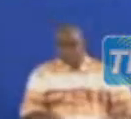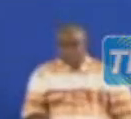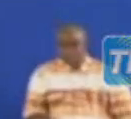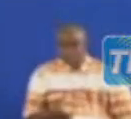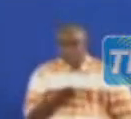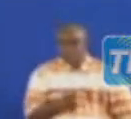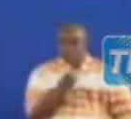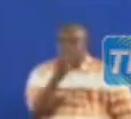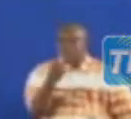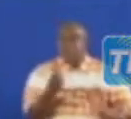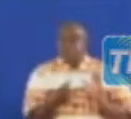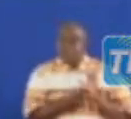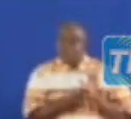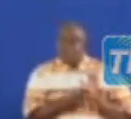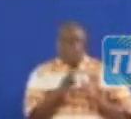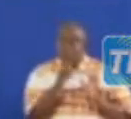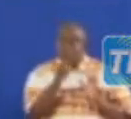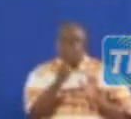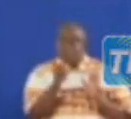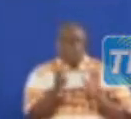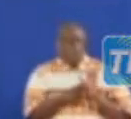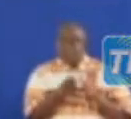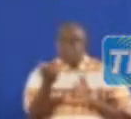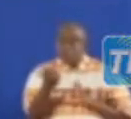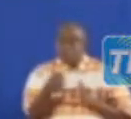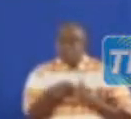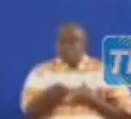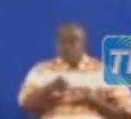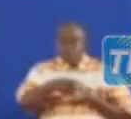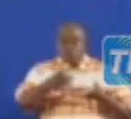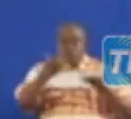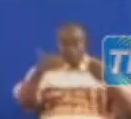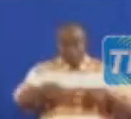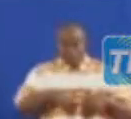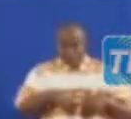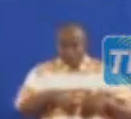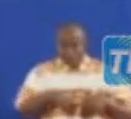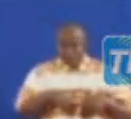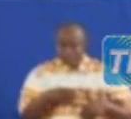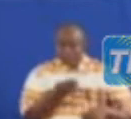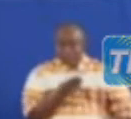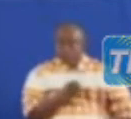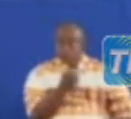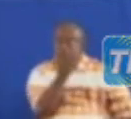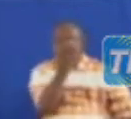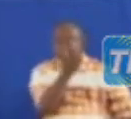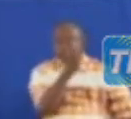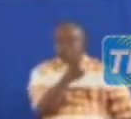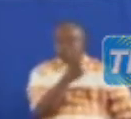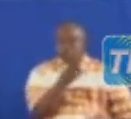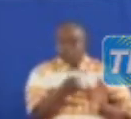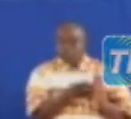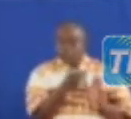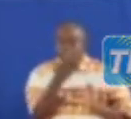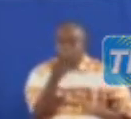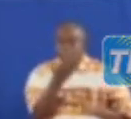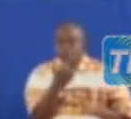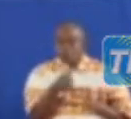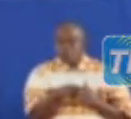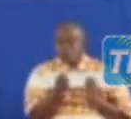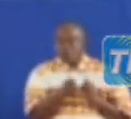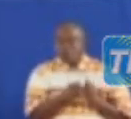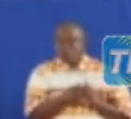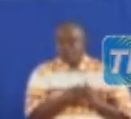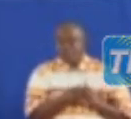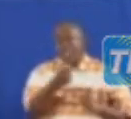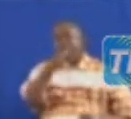bilioni 36.75 ni kwa ajili ya vituo vya afya na shilingi bilioni 5.85 ni kwa ajili ya vifaa tiba